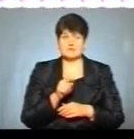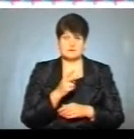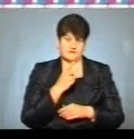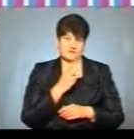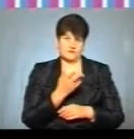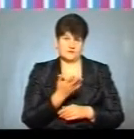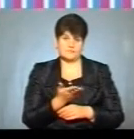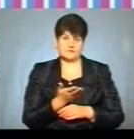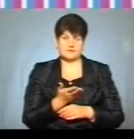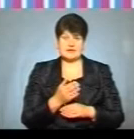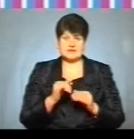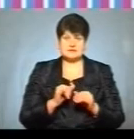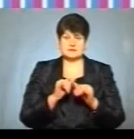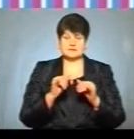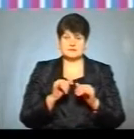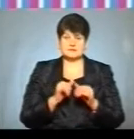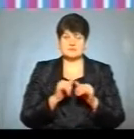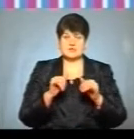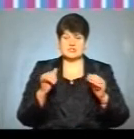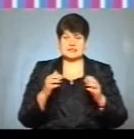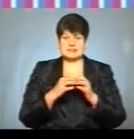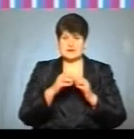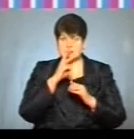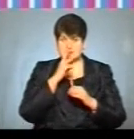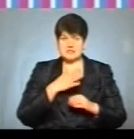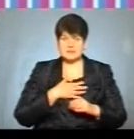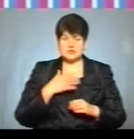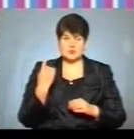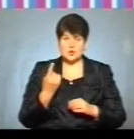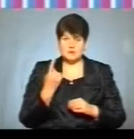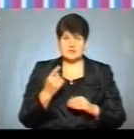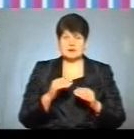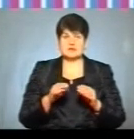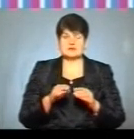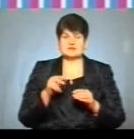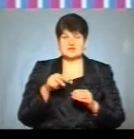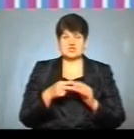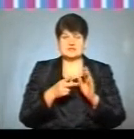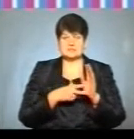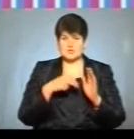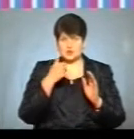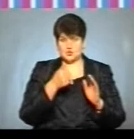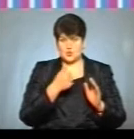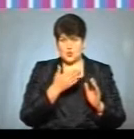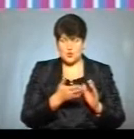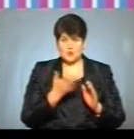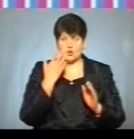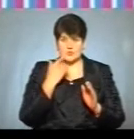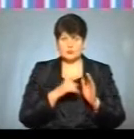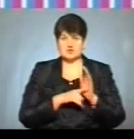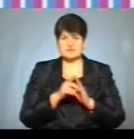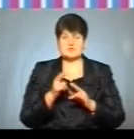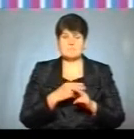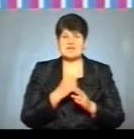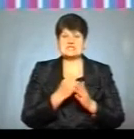побачимо ріст середньої заробітної плати в нашій області на фоні України з 2017 року, якраз коли започаткували